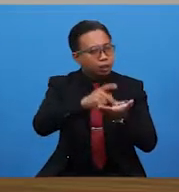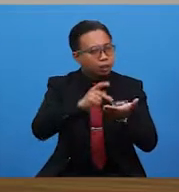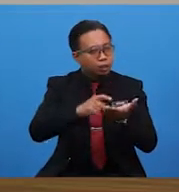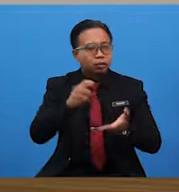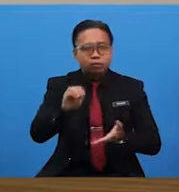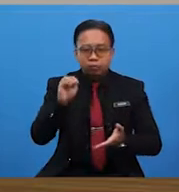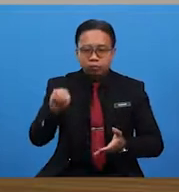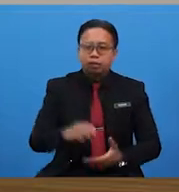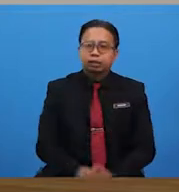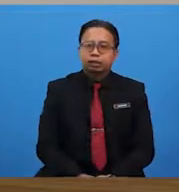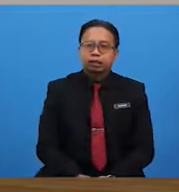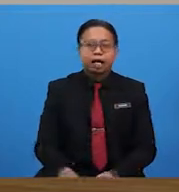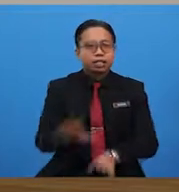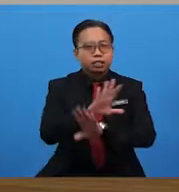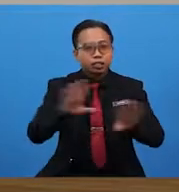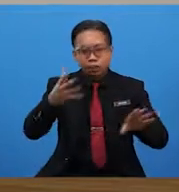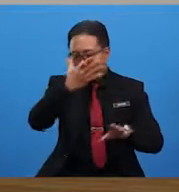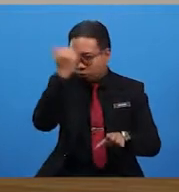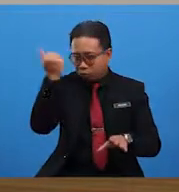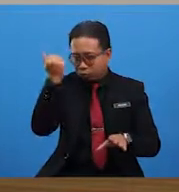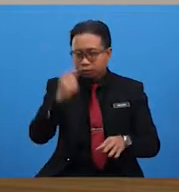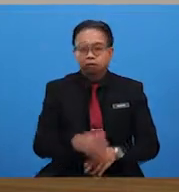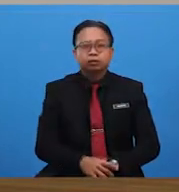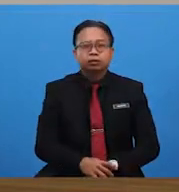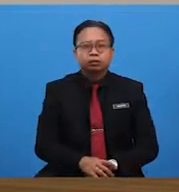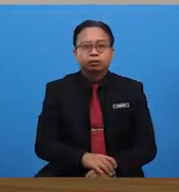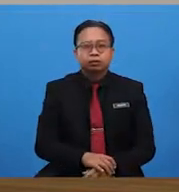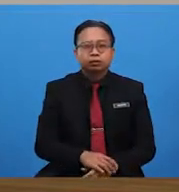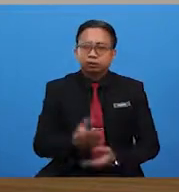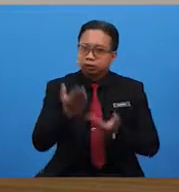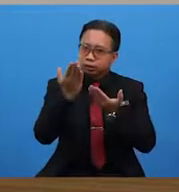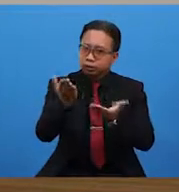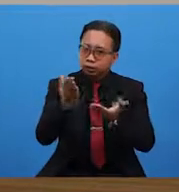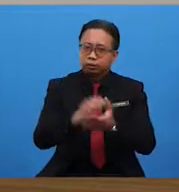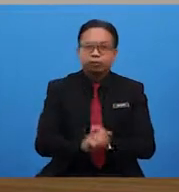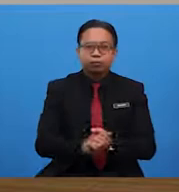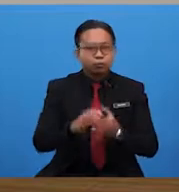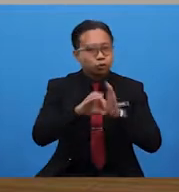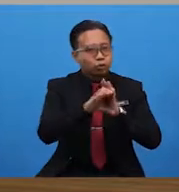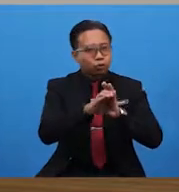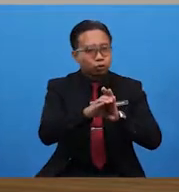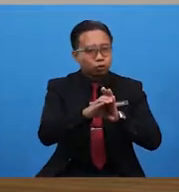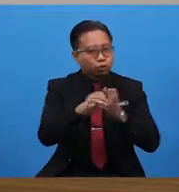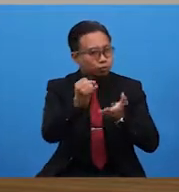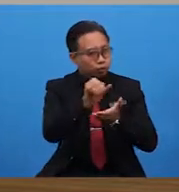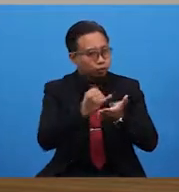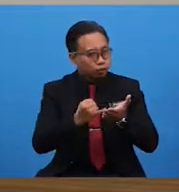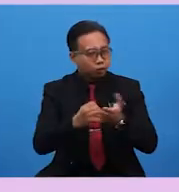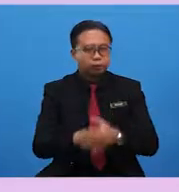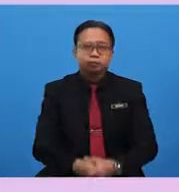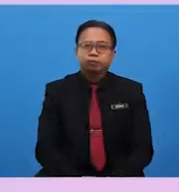jangan lupa sertakan sedikit atau belakang pelukis dan juga contoh karya pelukis yang dipilih pada kertas